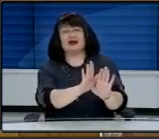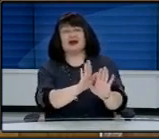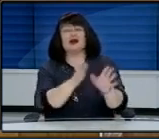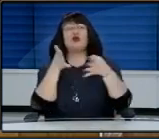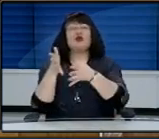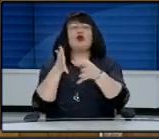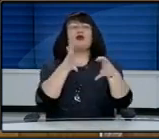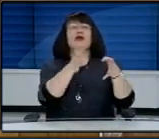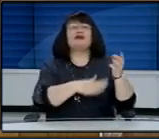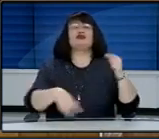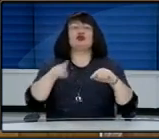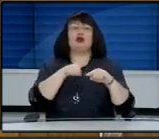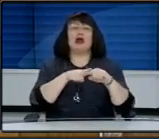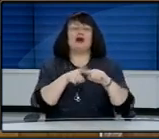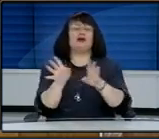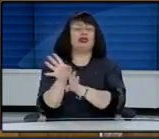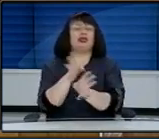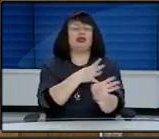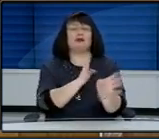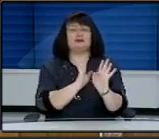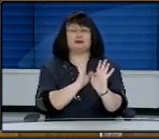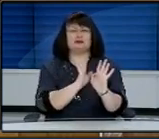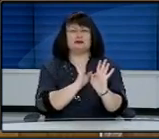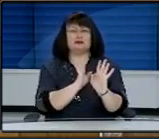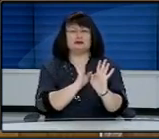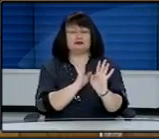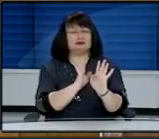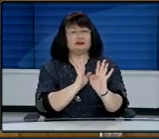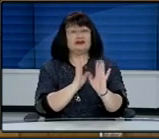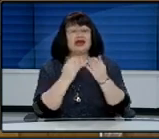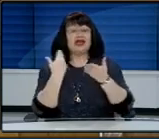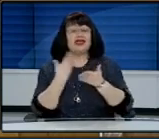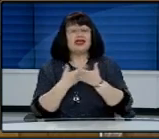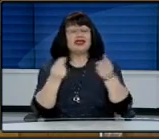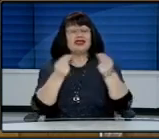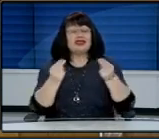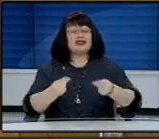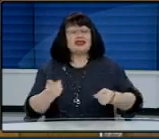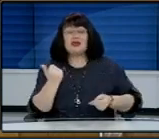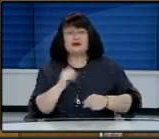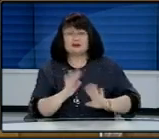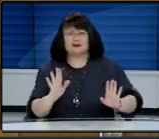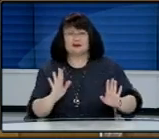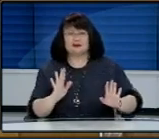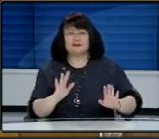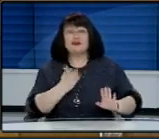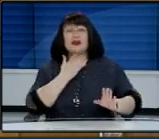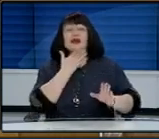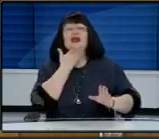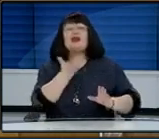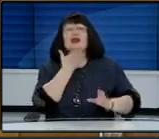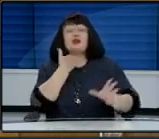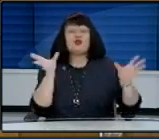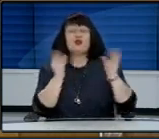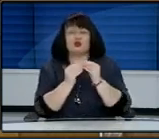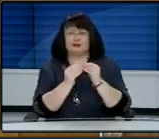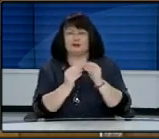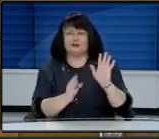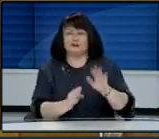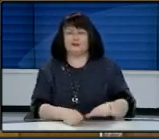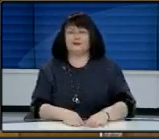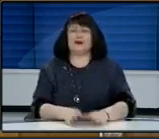λαό και να λέτε ανακρίβειες και μέσα στο κοινοβούλιο σχετικά με τις δαπάνες. Διότι